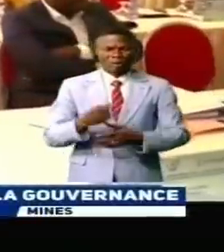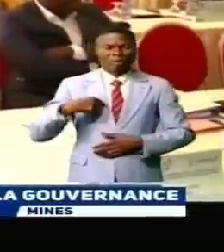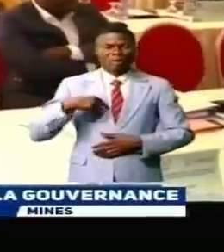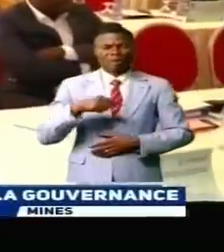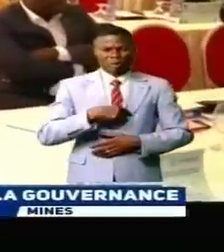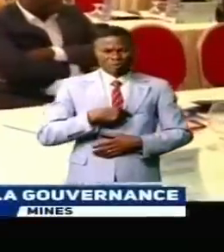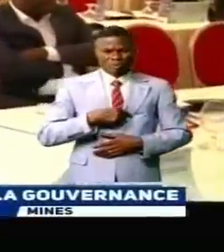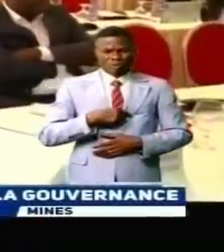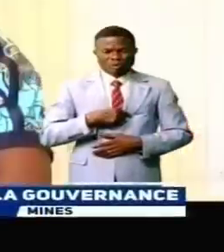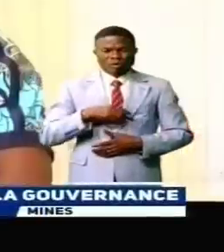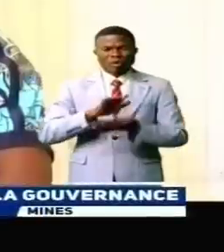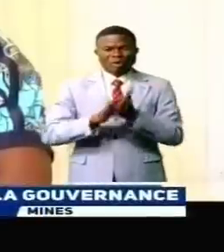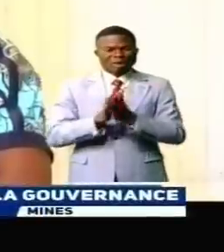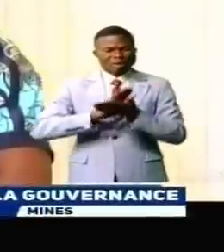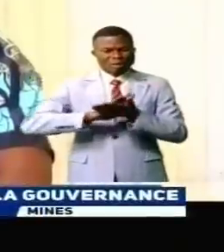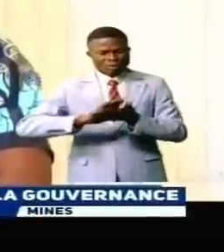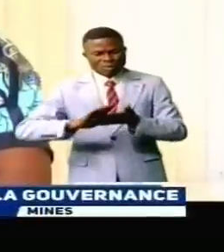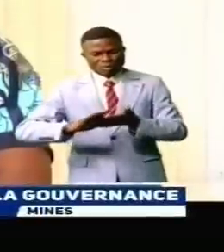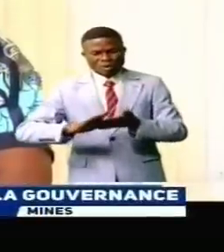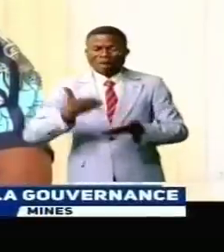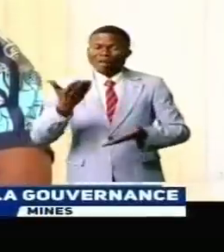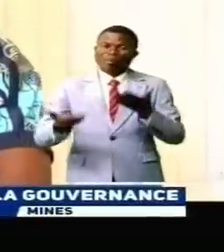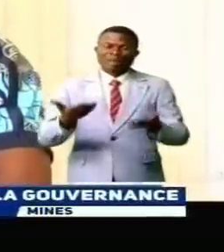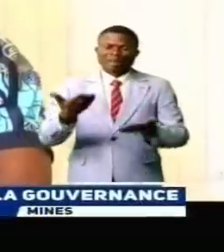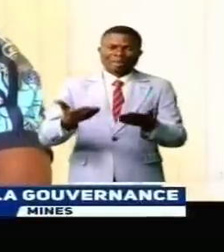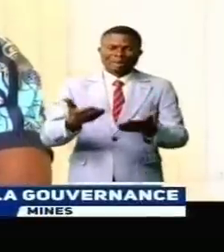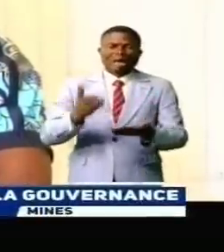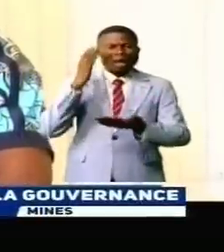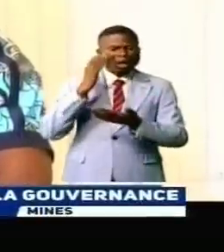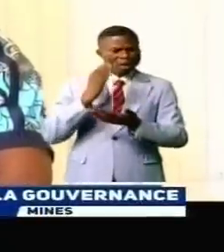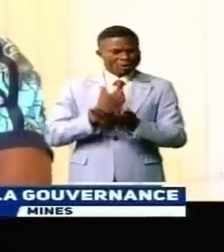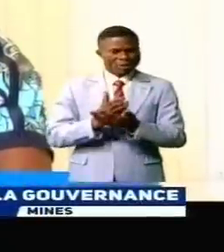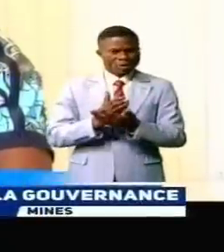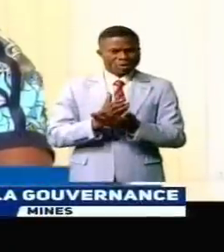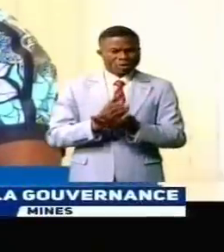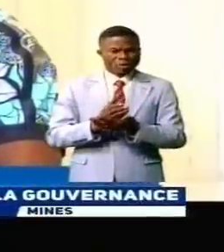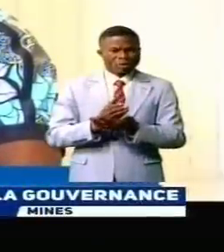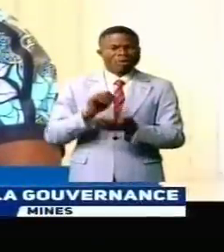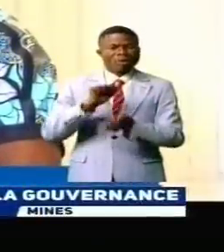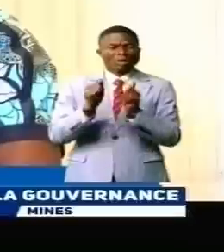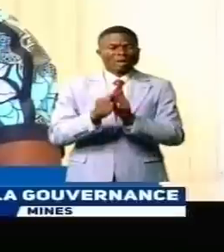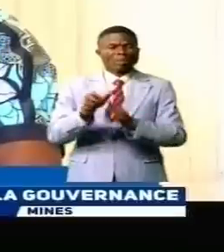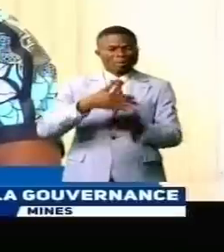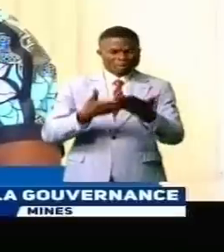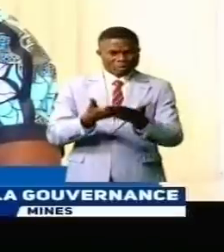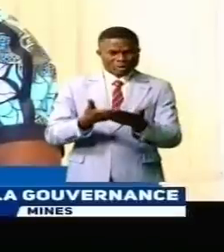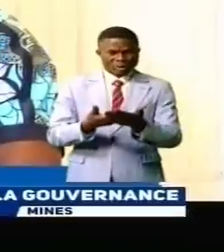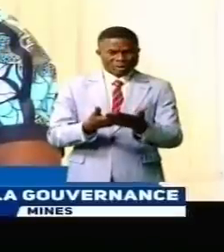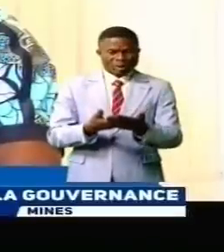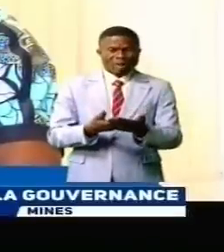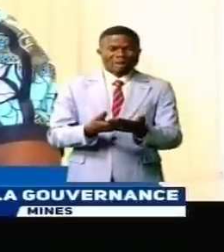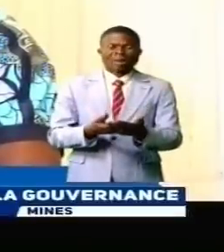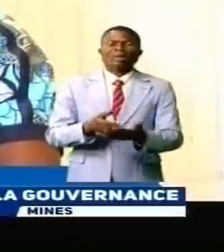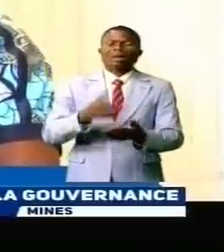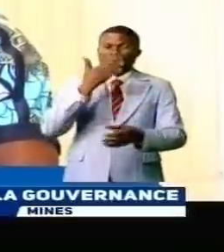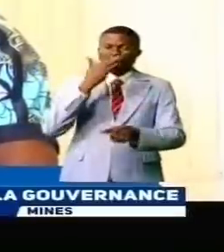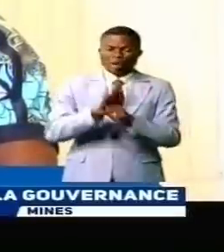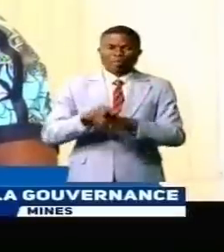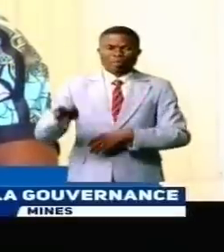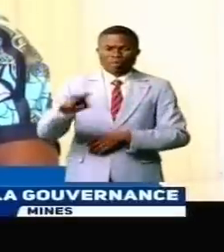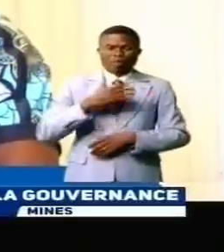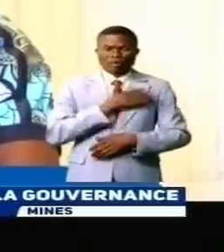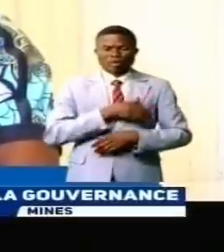arrivons à l'assainir, pourront taire le bruit de bottes. Ainsi, soyez rassurés,